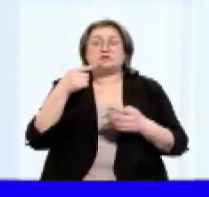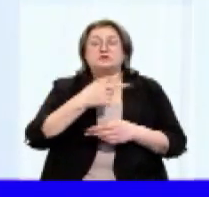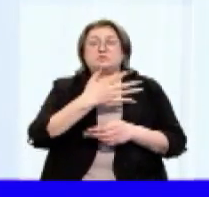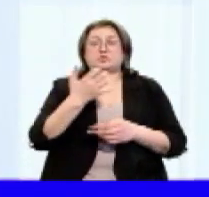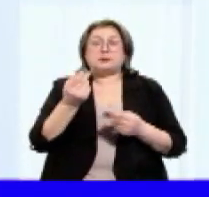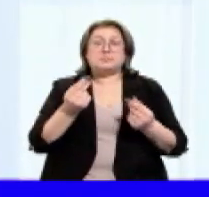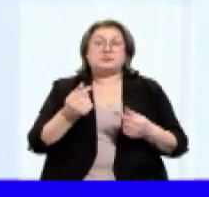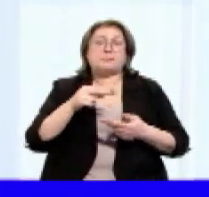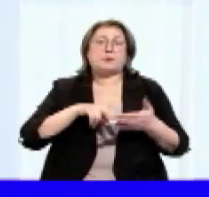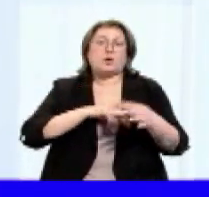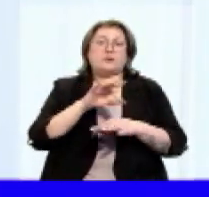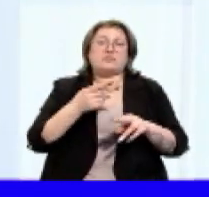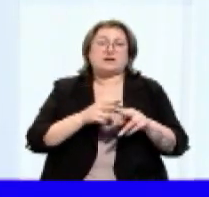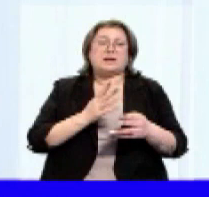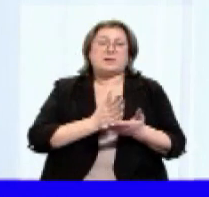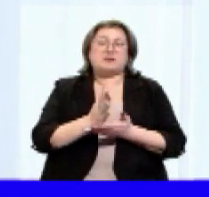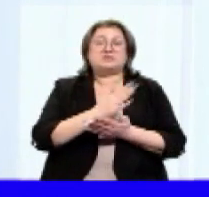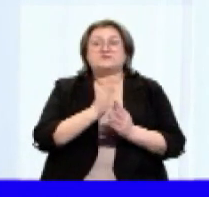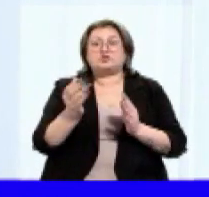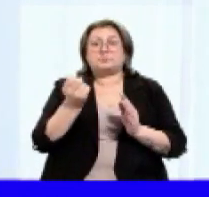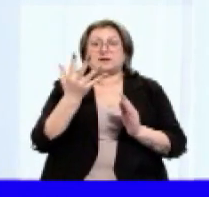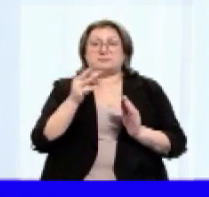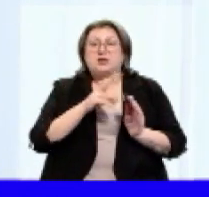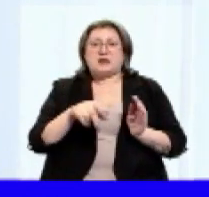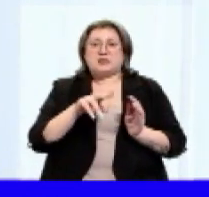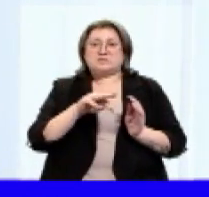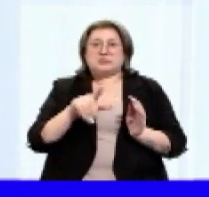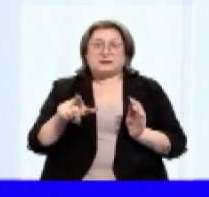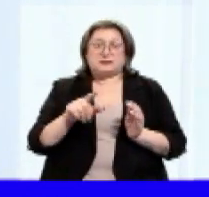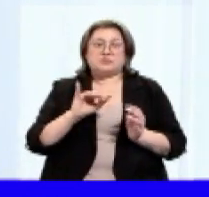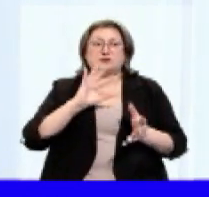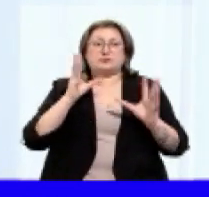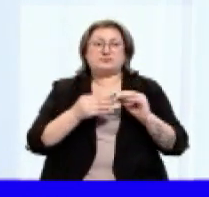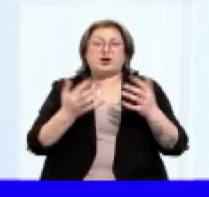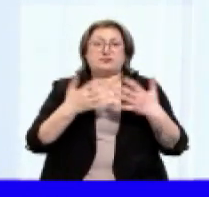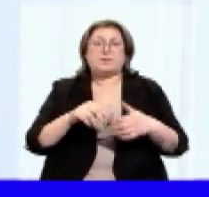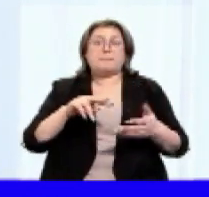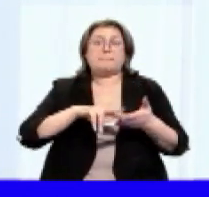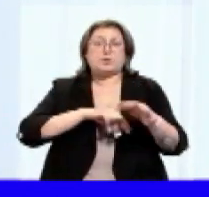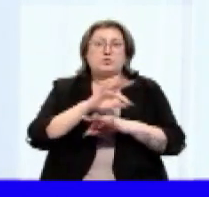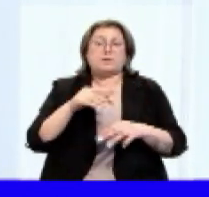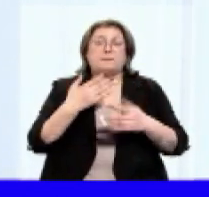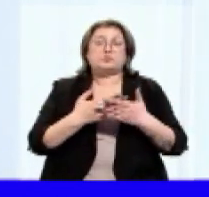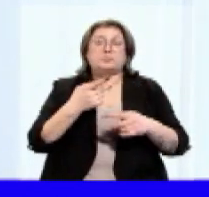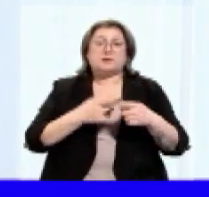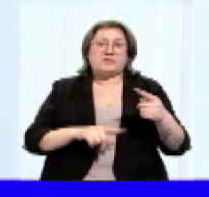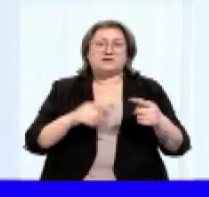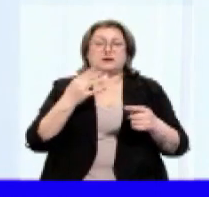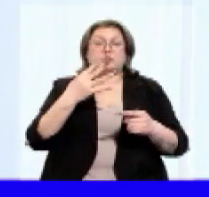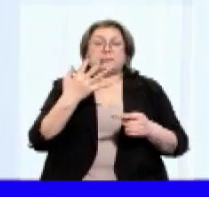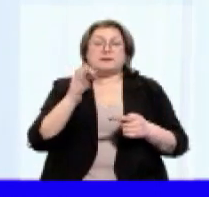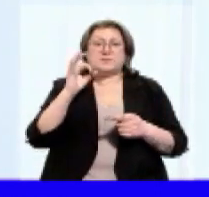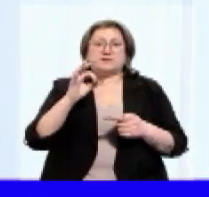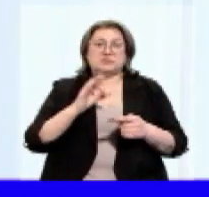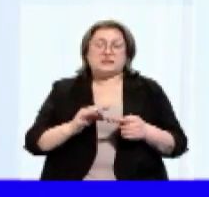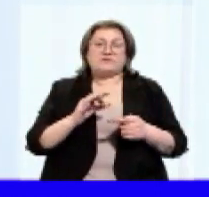1500 бизнес-проектов, на которые направлено свыше 15 миллиардов тенге. Из общего числа поддержанных проектов практически половина, а точнее